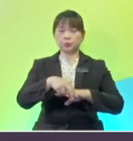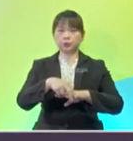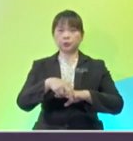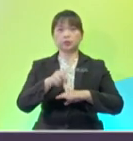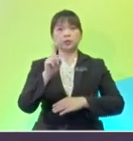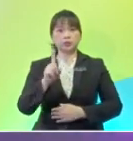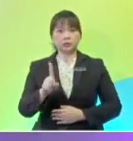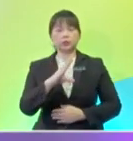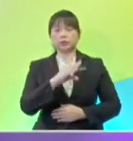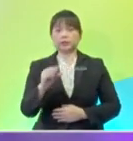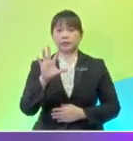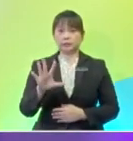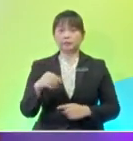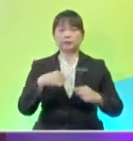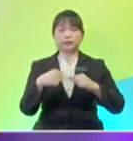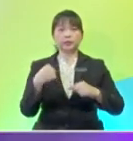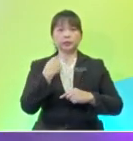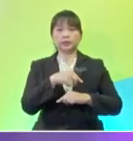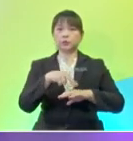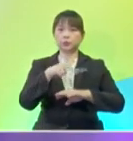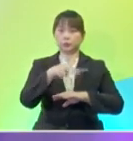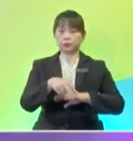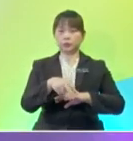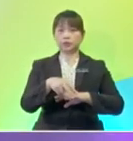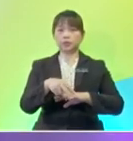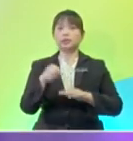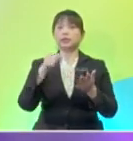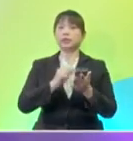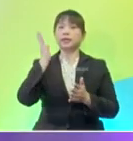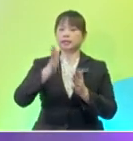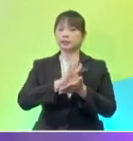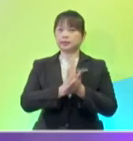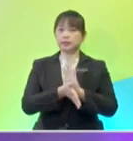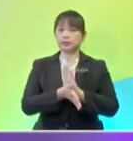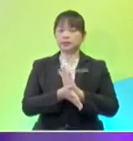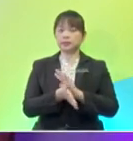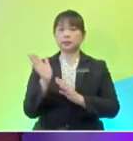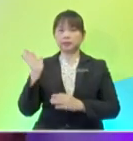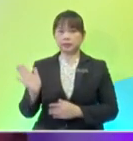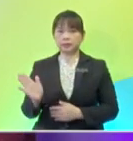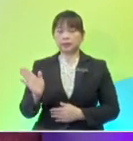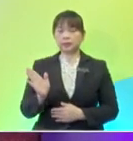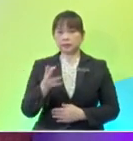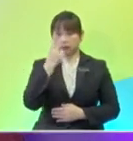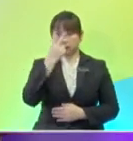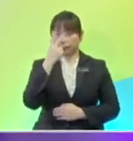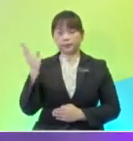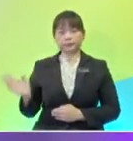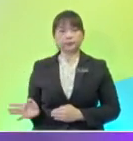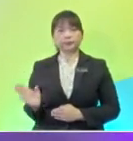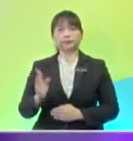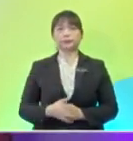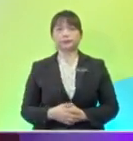satu dan lima bilik kita turunkan ini akan jadi nunggu 1 dan 5 dan kita bawa ke sana juga